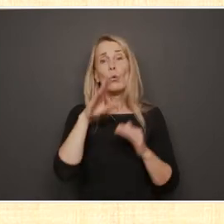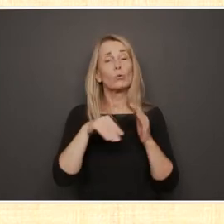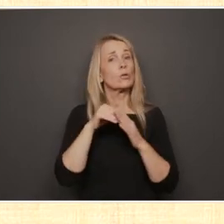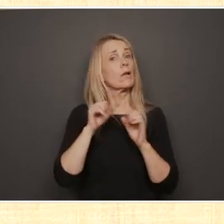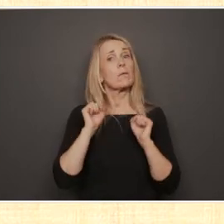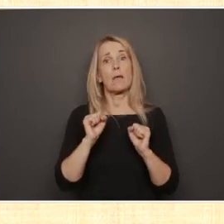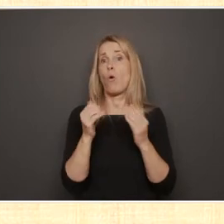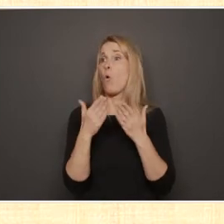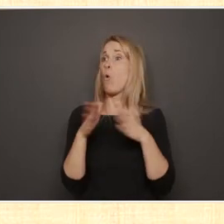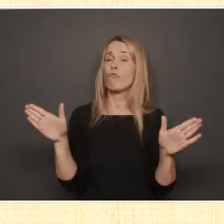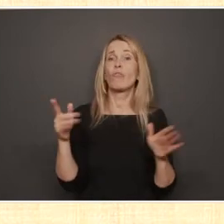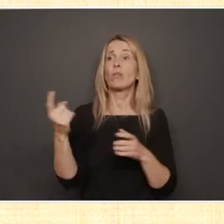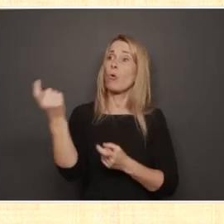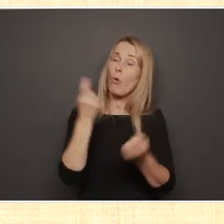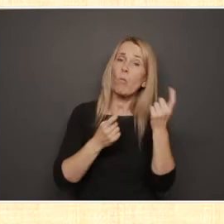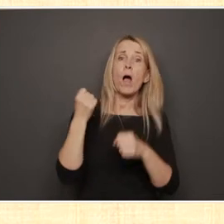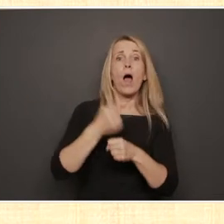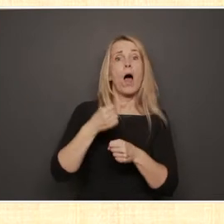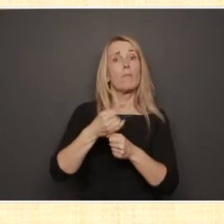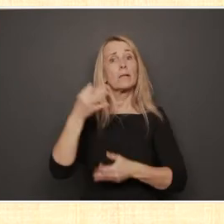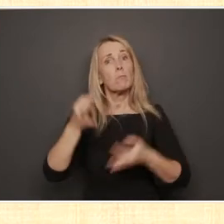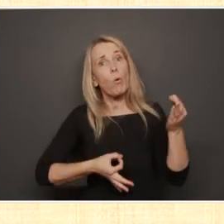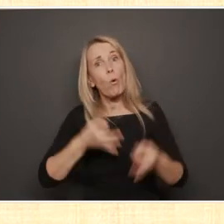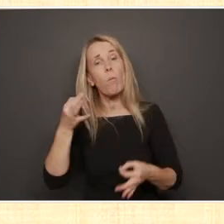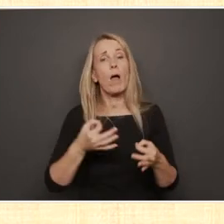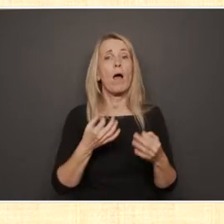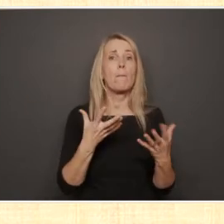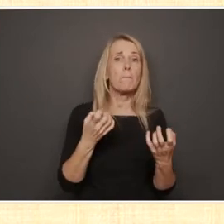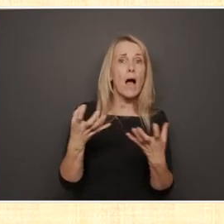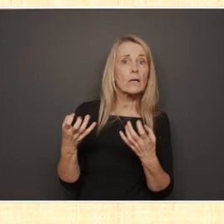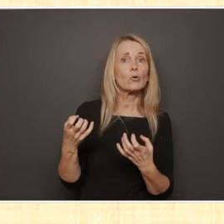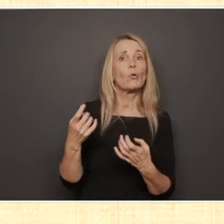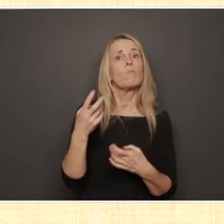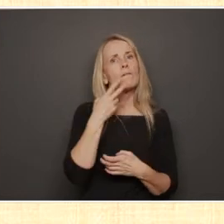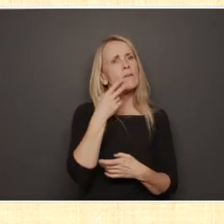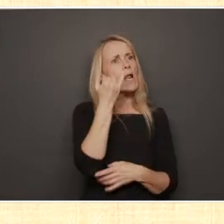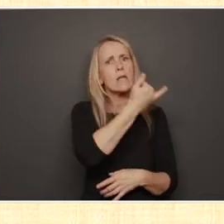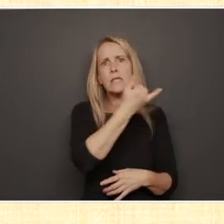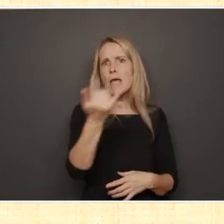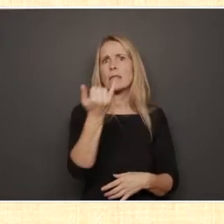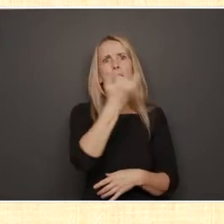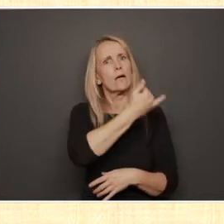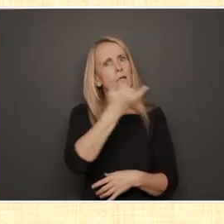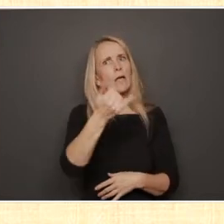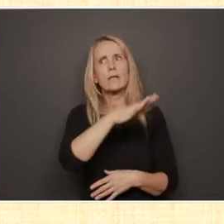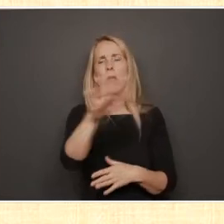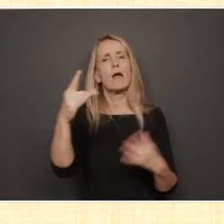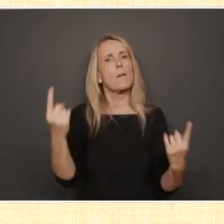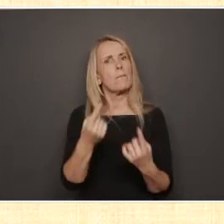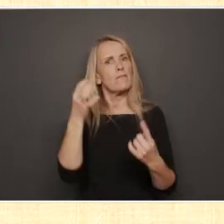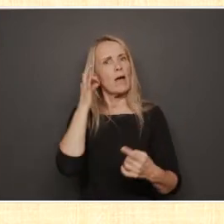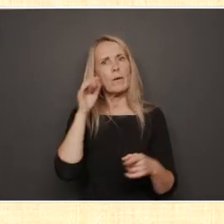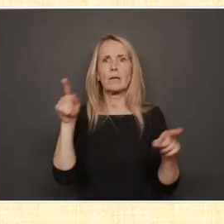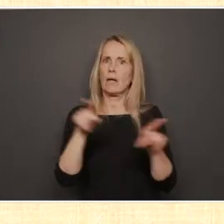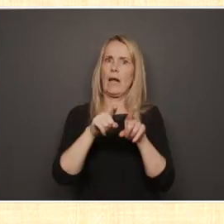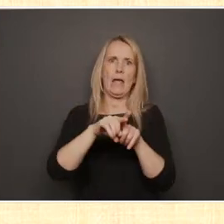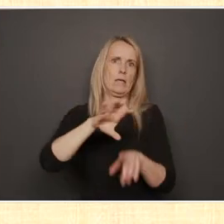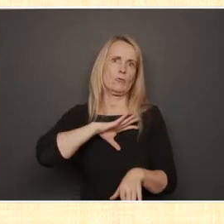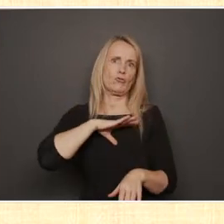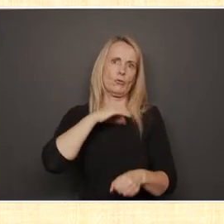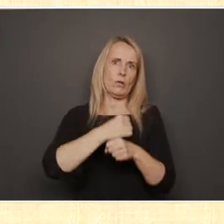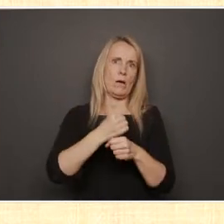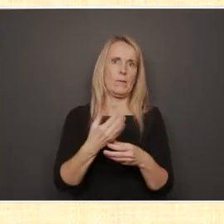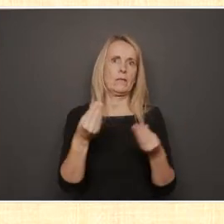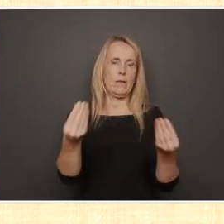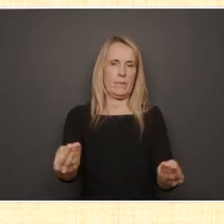für Arbeitserprobungen und Praktikas und will jedem und jeder Bewerberin die gleiche Chance auf Arbeit auch